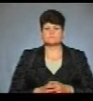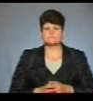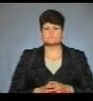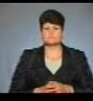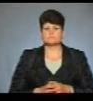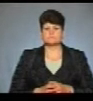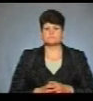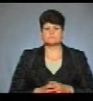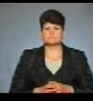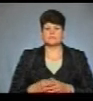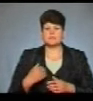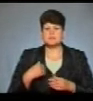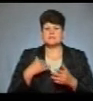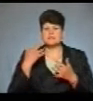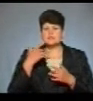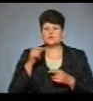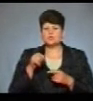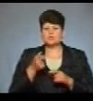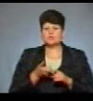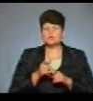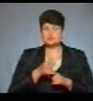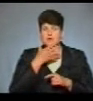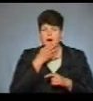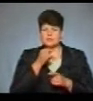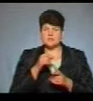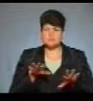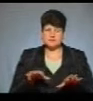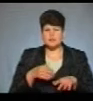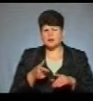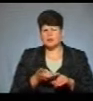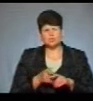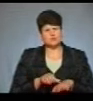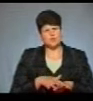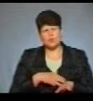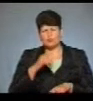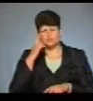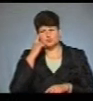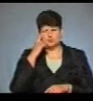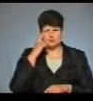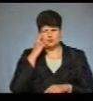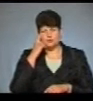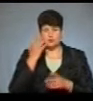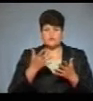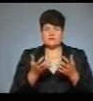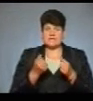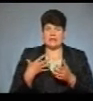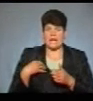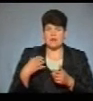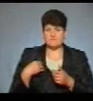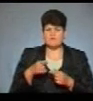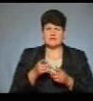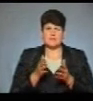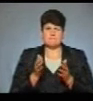Мені здається, що дуже гарне місце. Я теж дуже довго думаю перед тим, як, тому що якщо взяти Львів, він